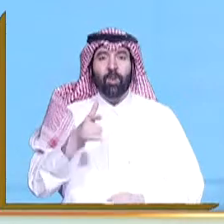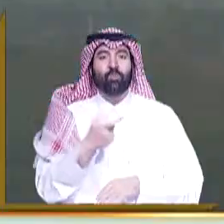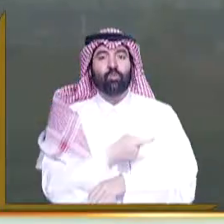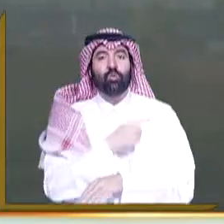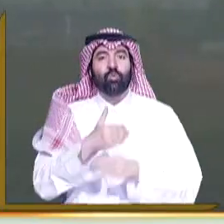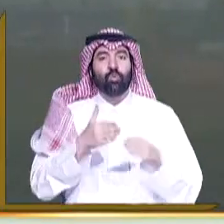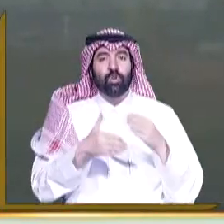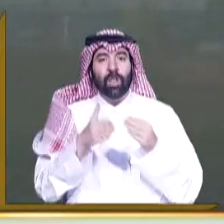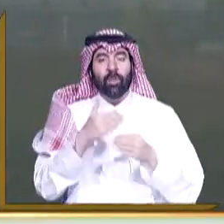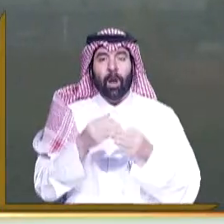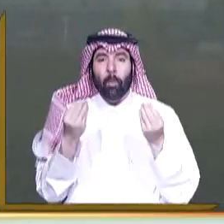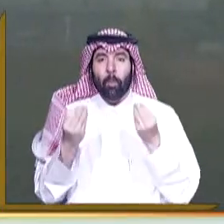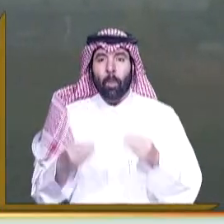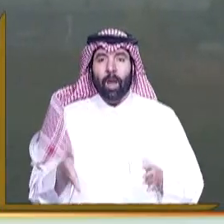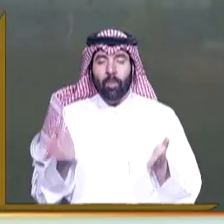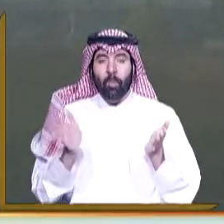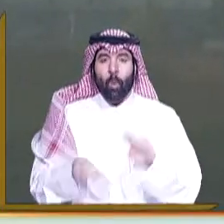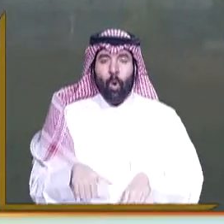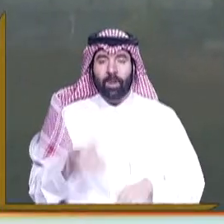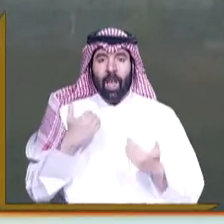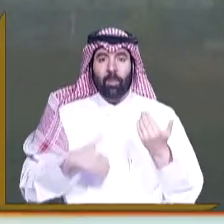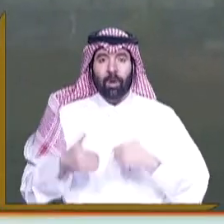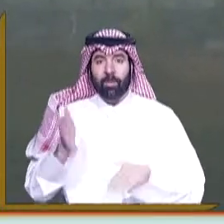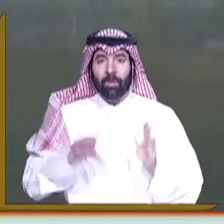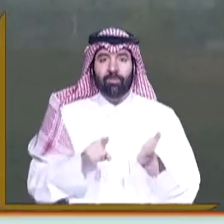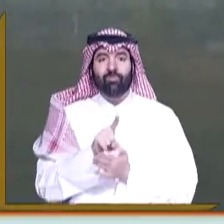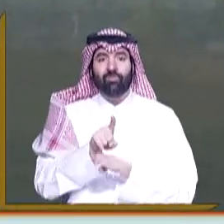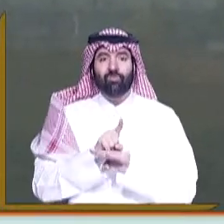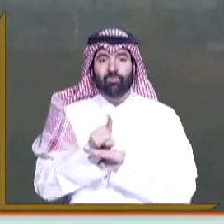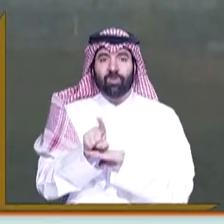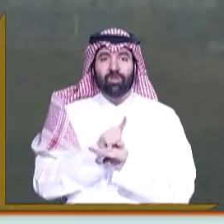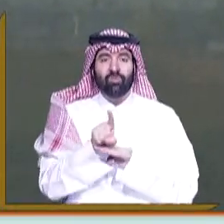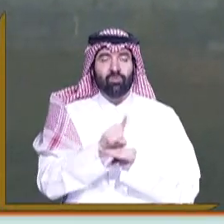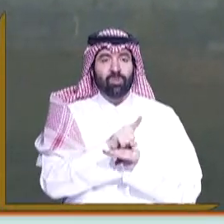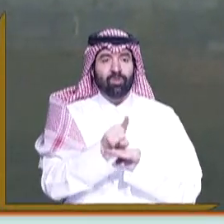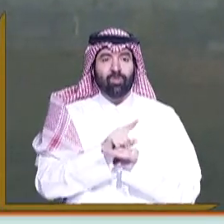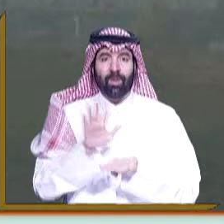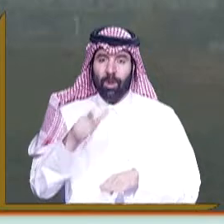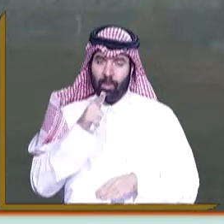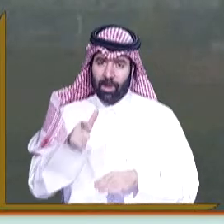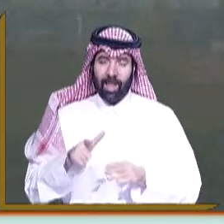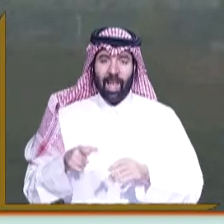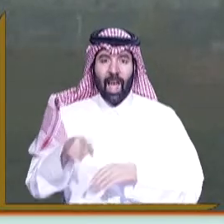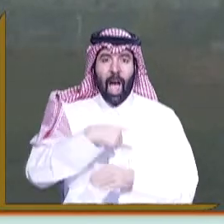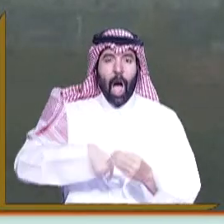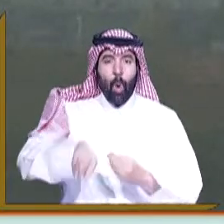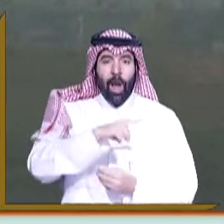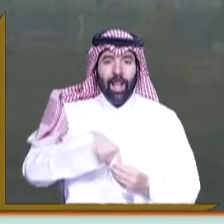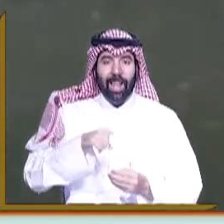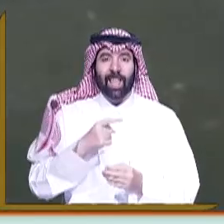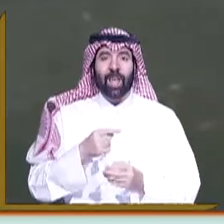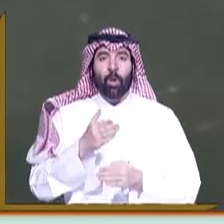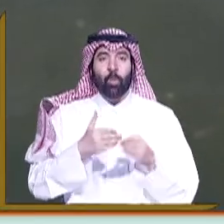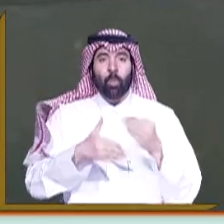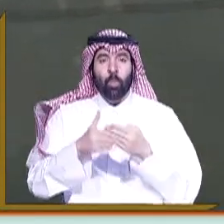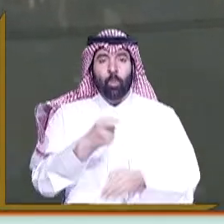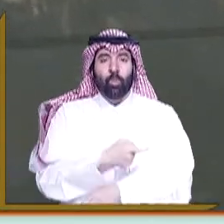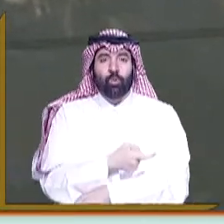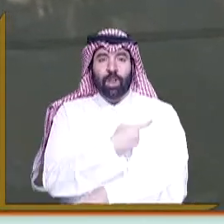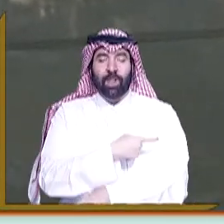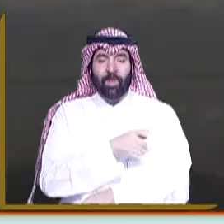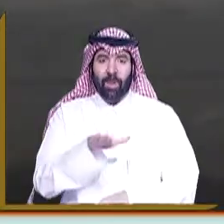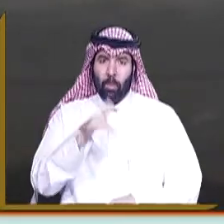والجرحى. واستهدف القصف المدفعي بشكل مباشر المستشفى ومحيطه الذي يتم محاصرته من